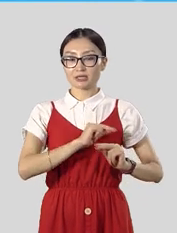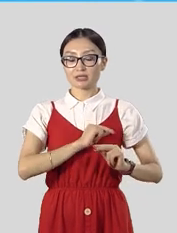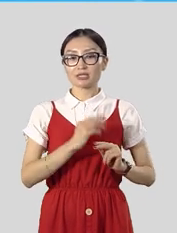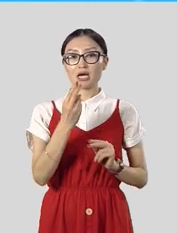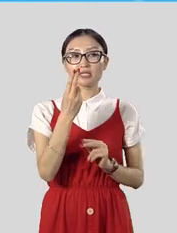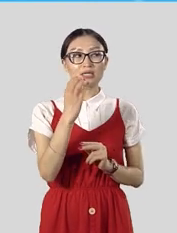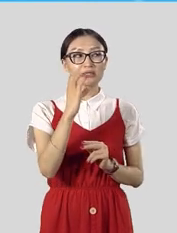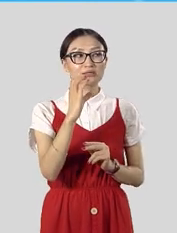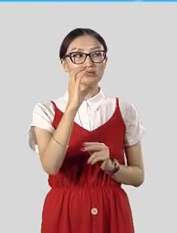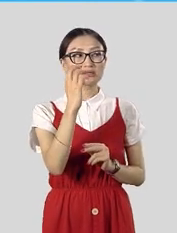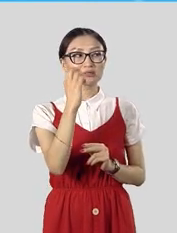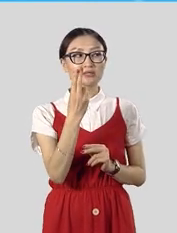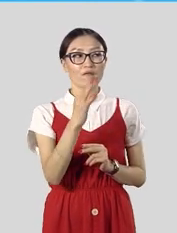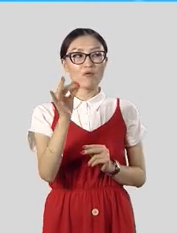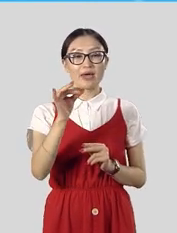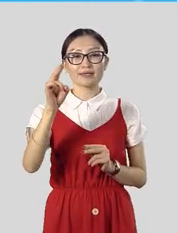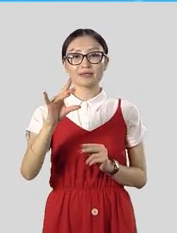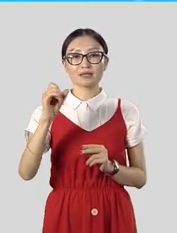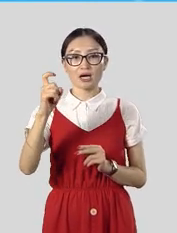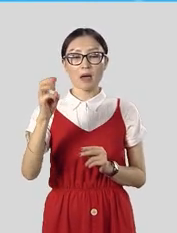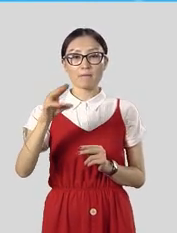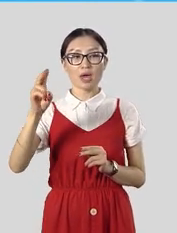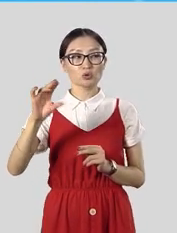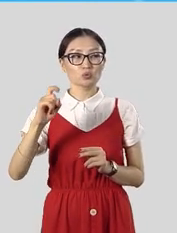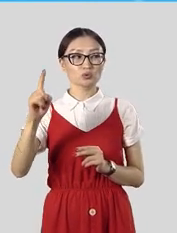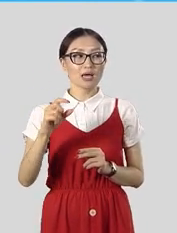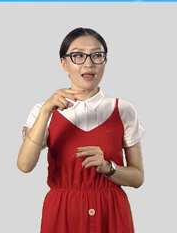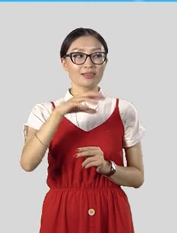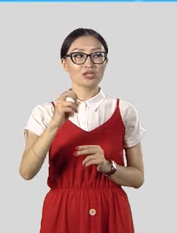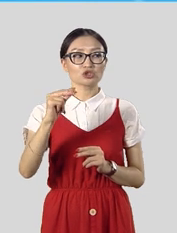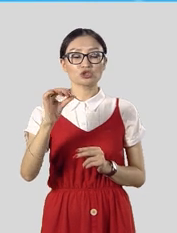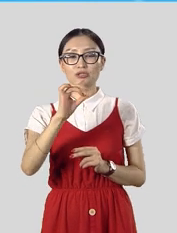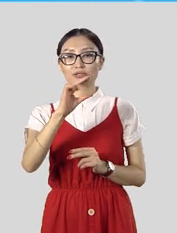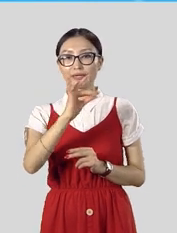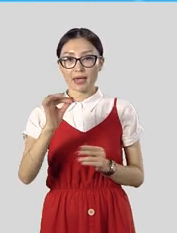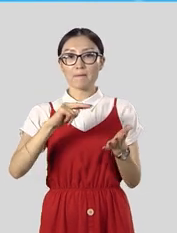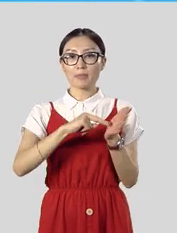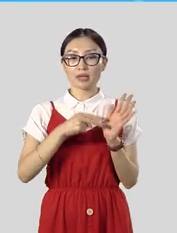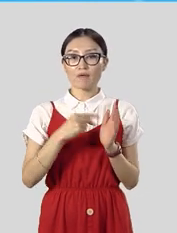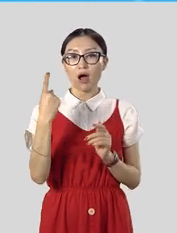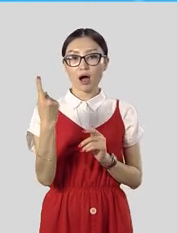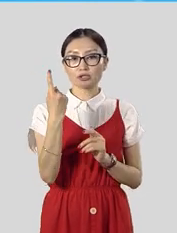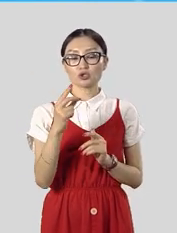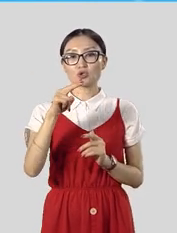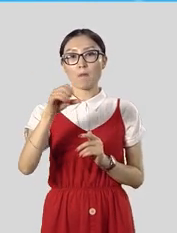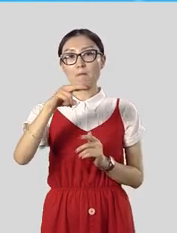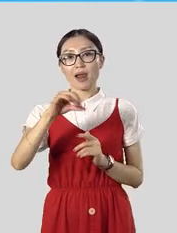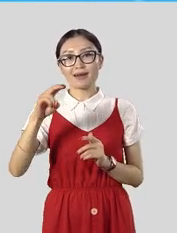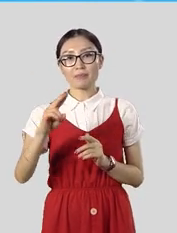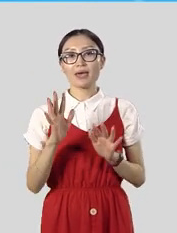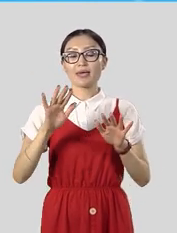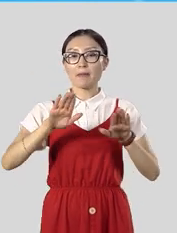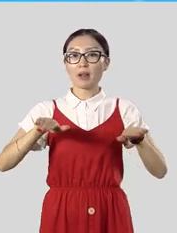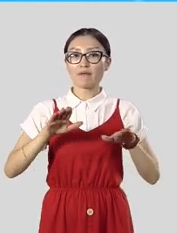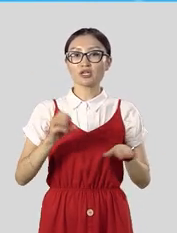сифоидных медуз имеются стадии зиготы, личинки планулы, одиночного полипа и